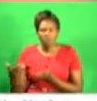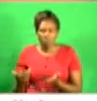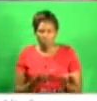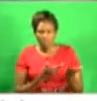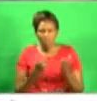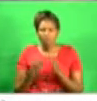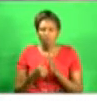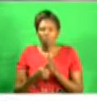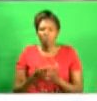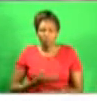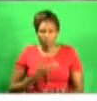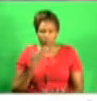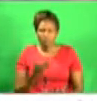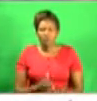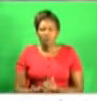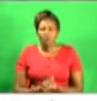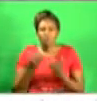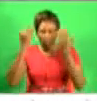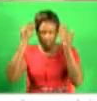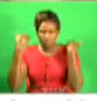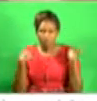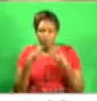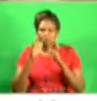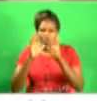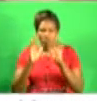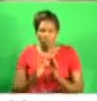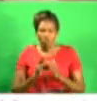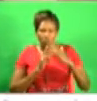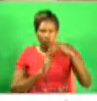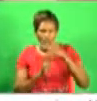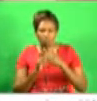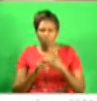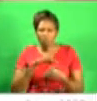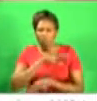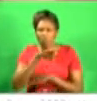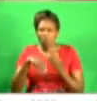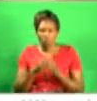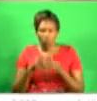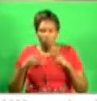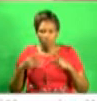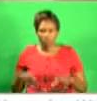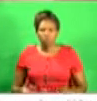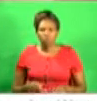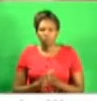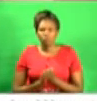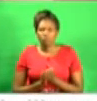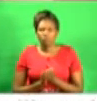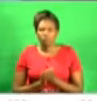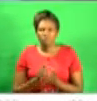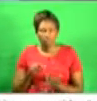ghadhabu. Jaji Ananyi alisema ni muhimu kuheshimu wanadamu wote zaidi kumheshimu